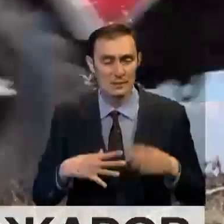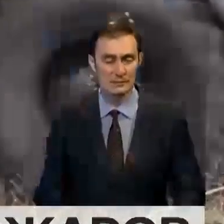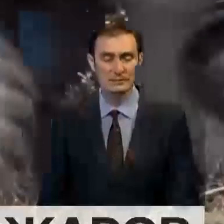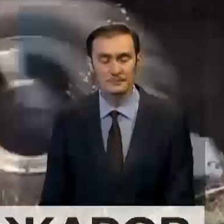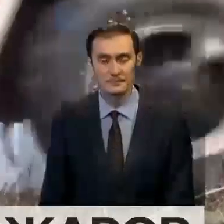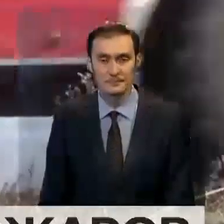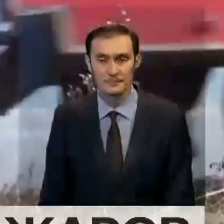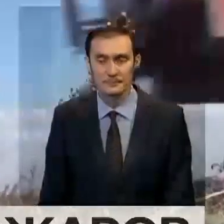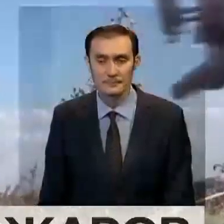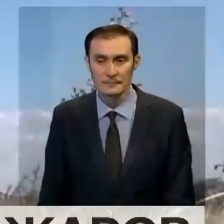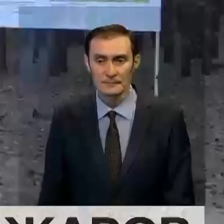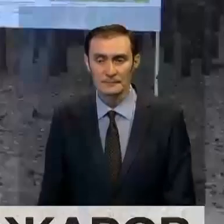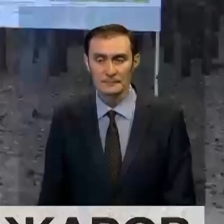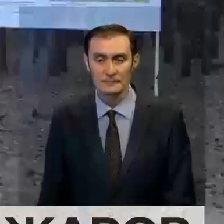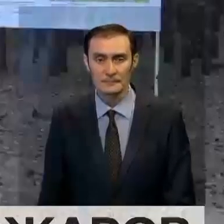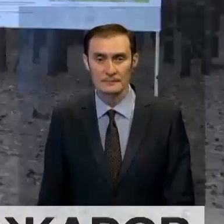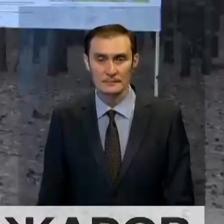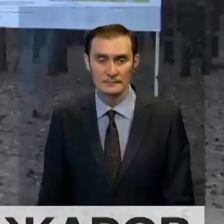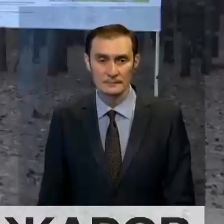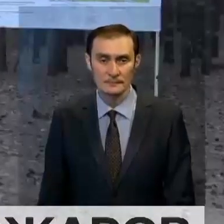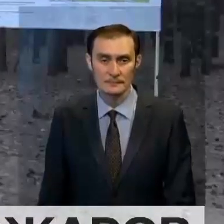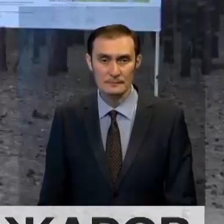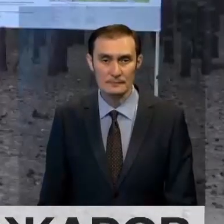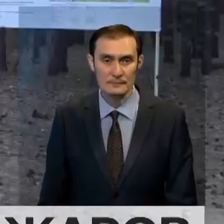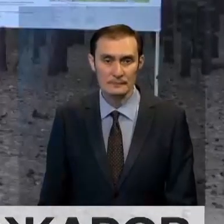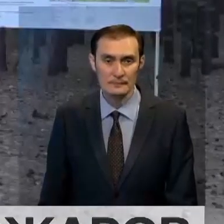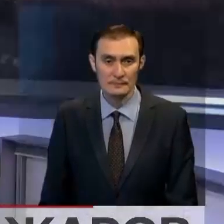Женис Тимирбулат из Павлодарской области, Хабар 24.